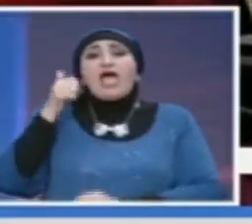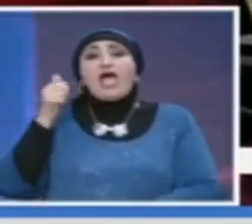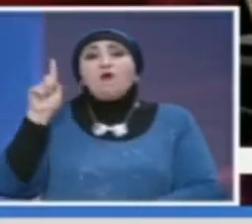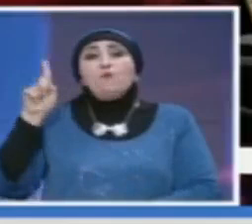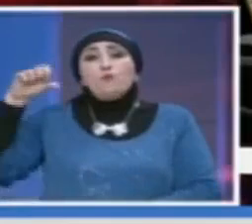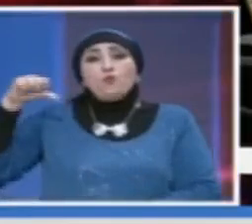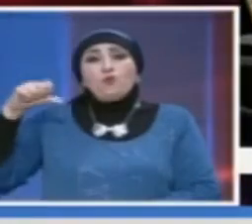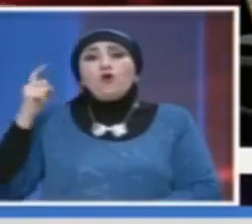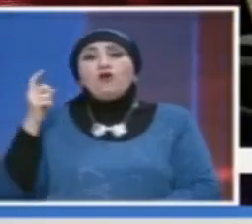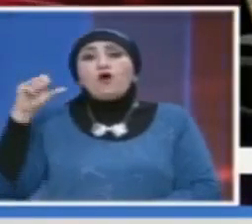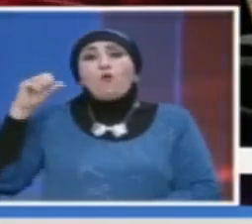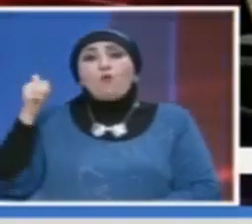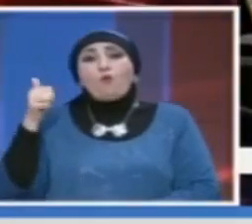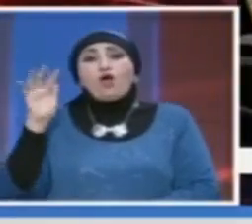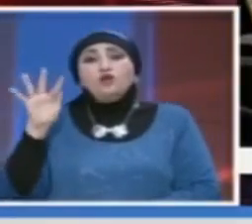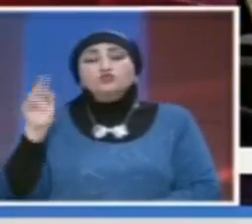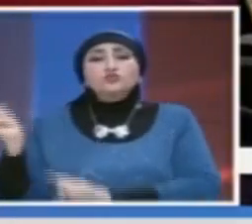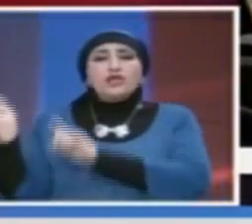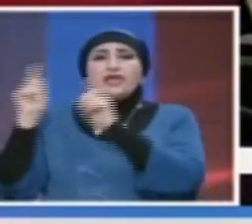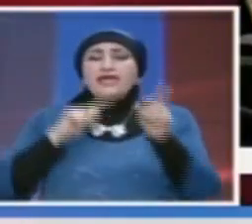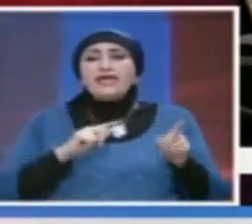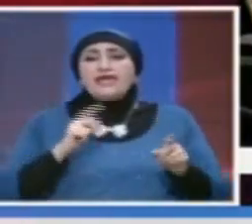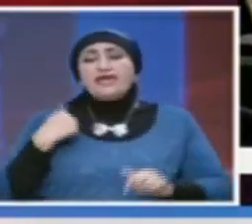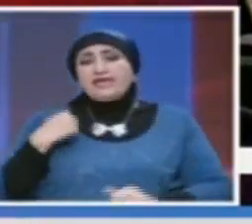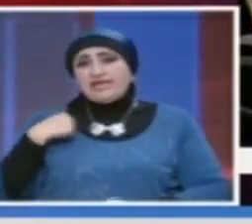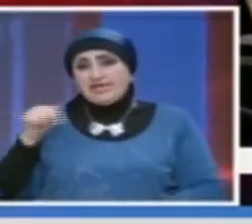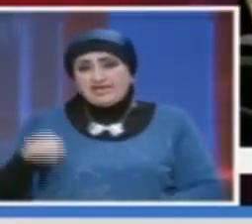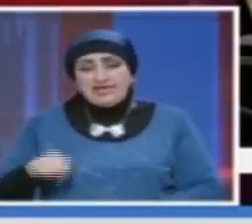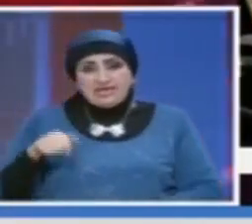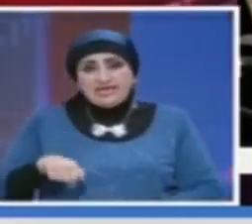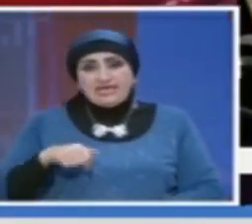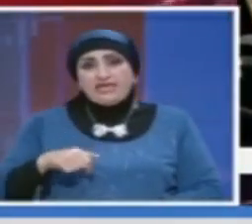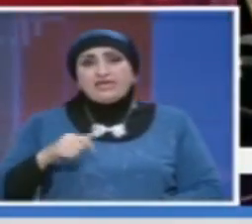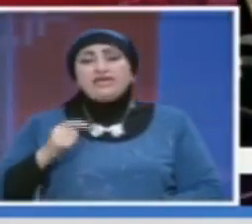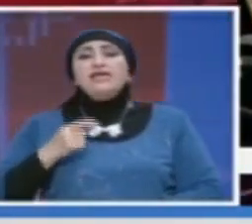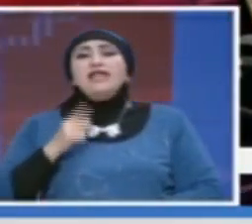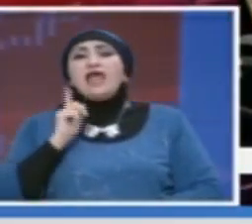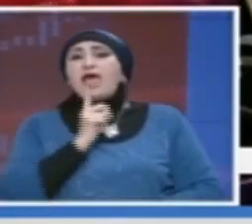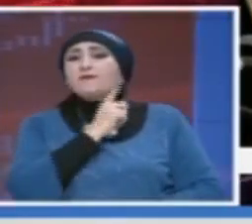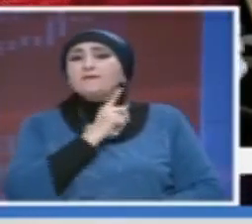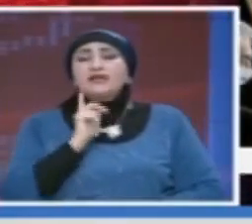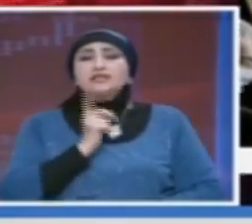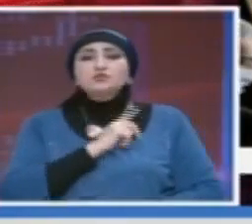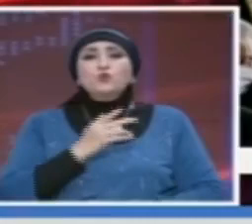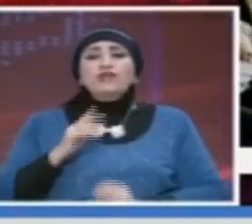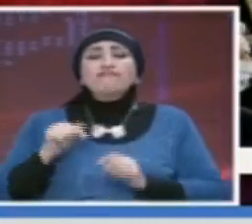إلى ميدوم في بني سويف جنوبا، فمنطقة غنية جدا لأنها منطقة